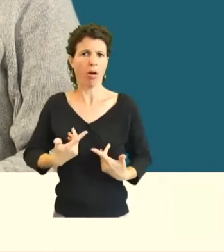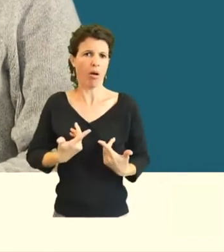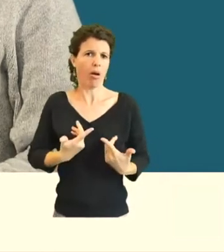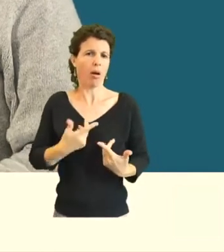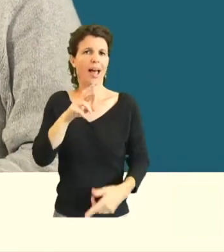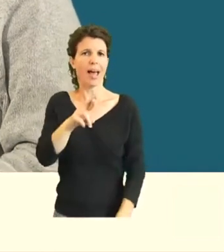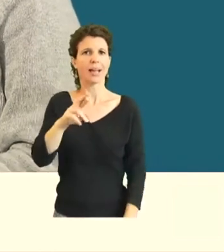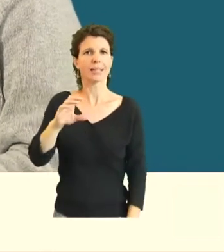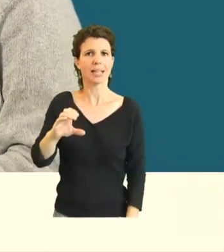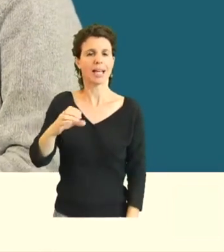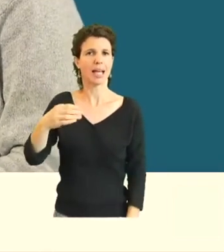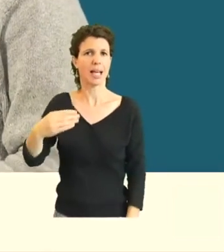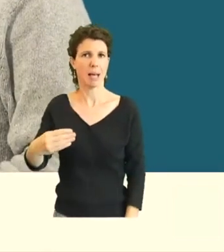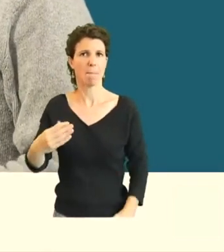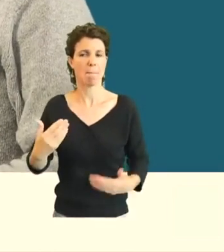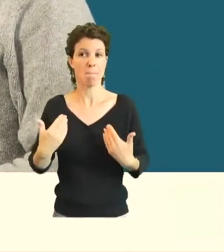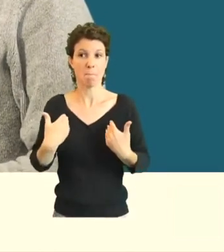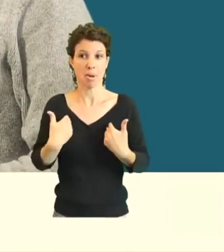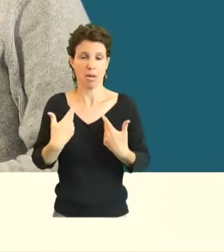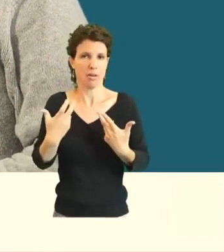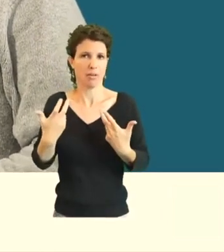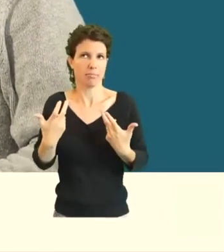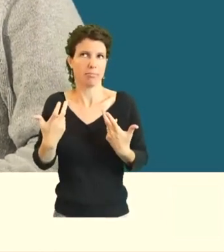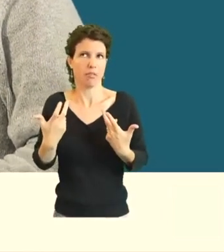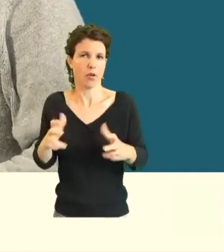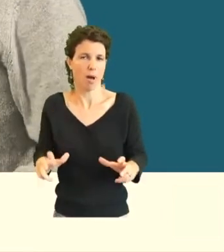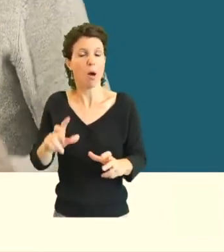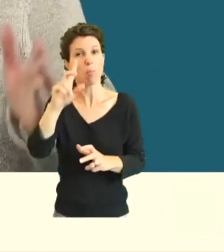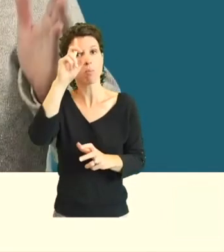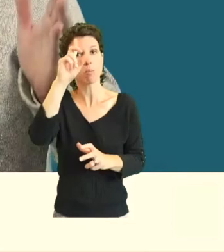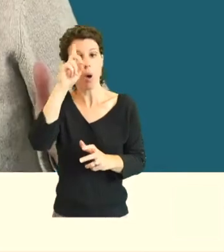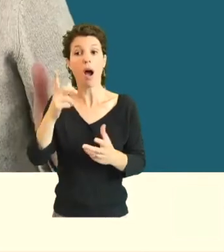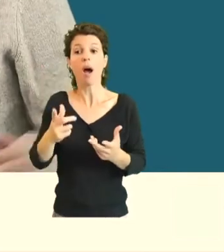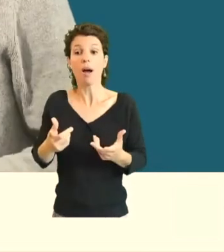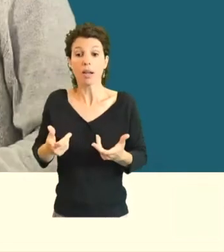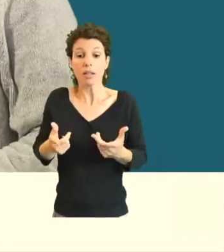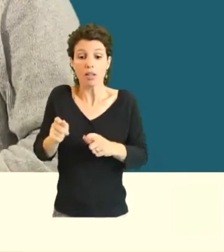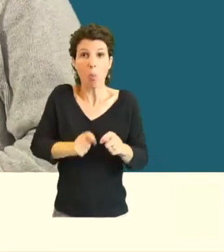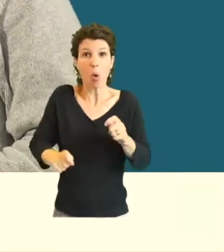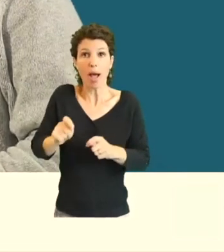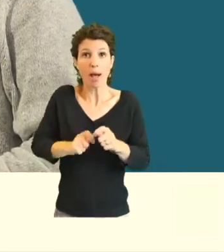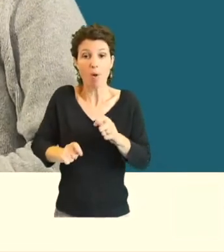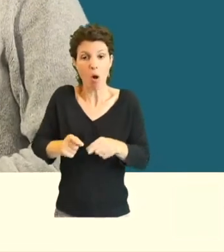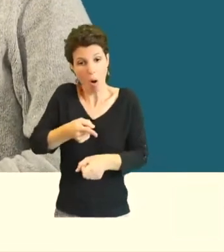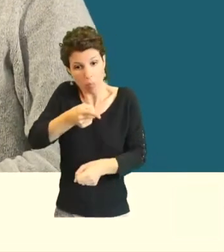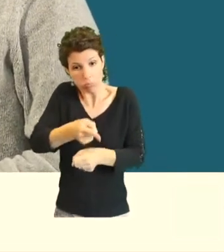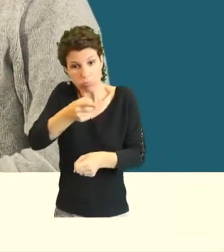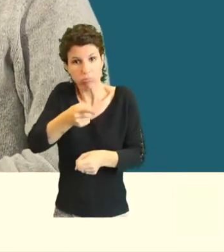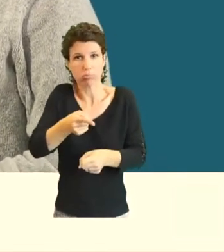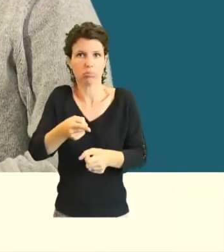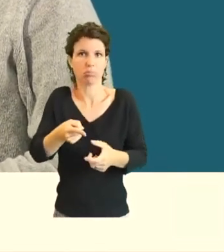fait, c'est tout simplement parce que si nous ne mettons pas d'injonction temporairement aux